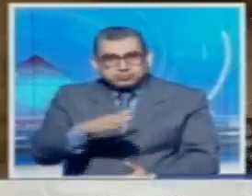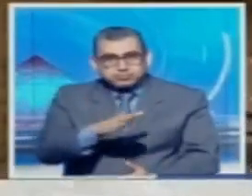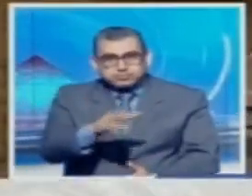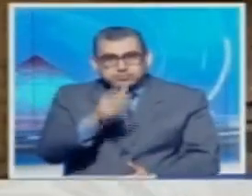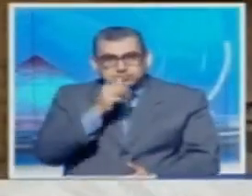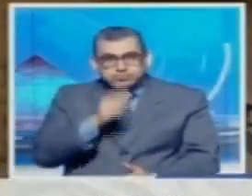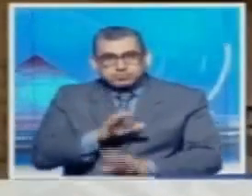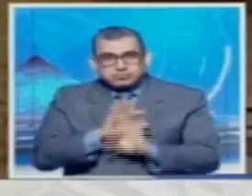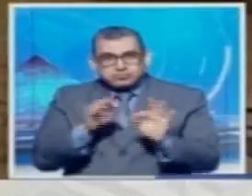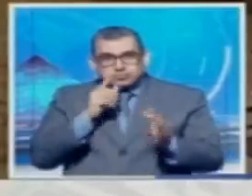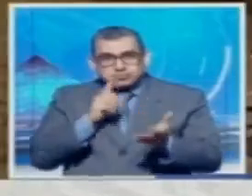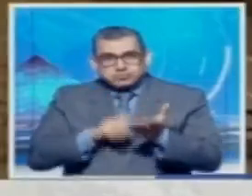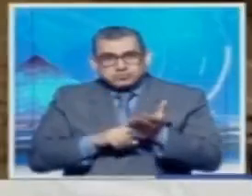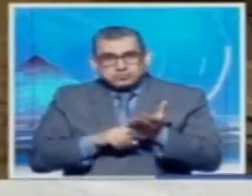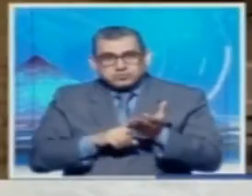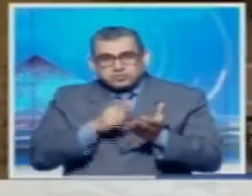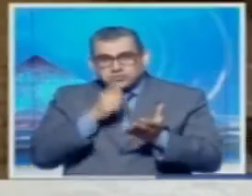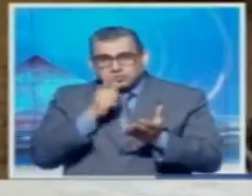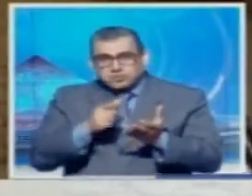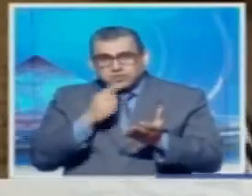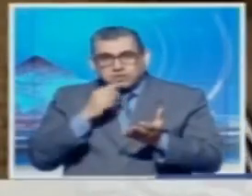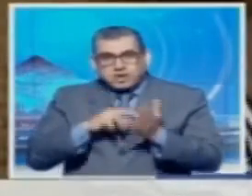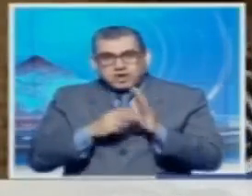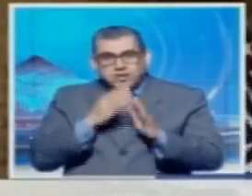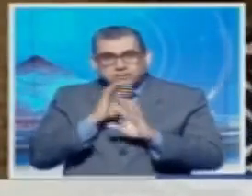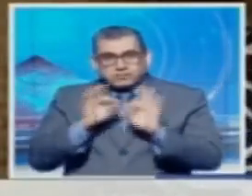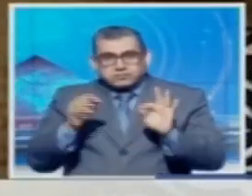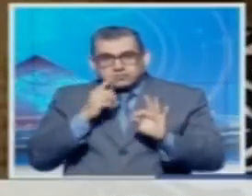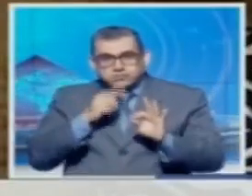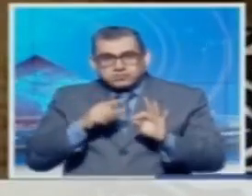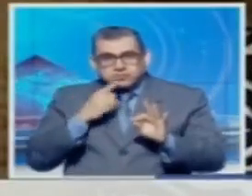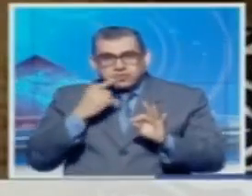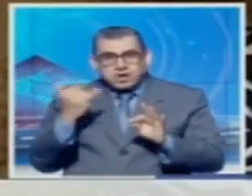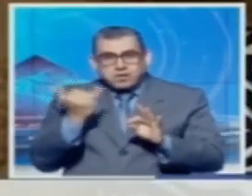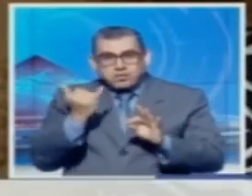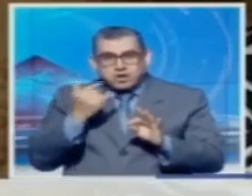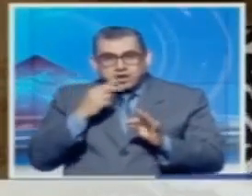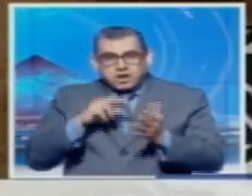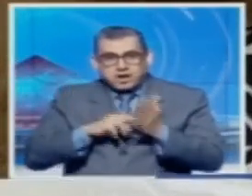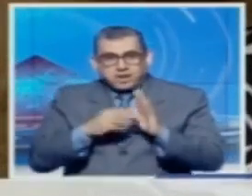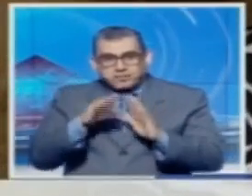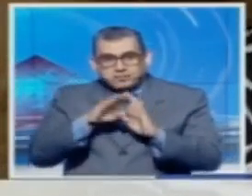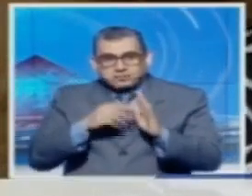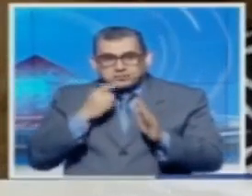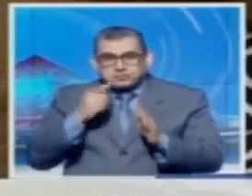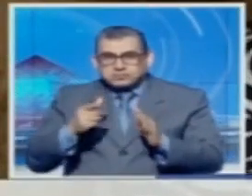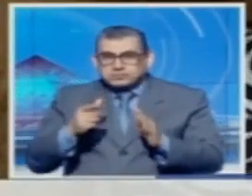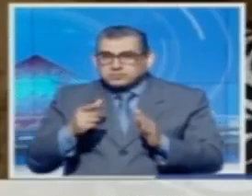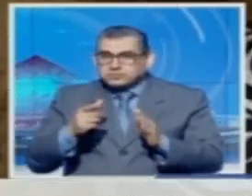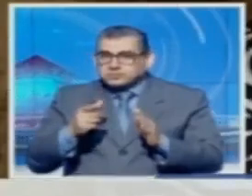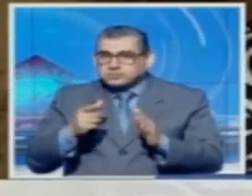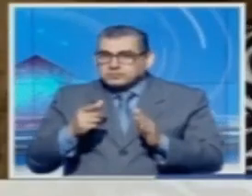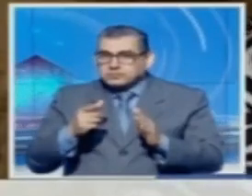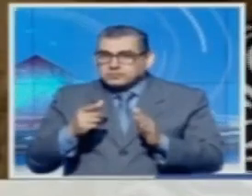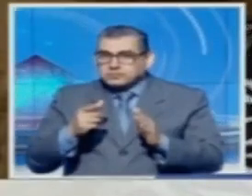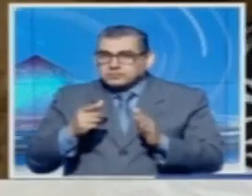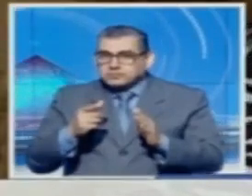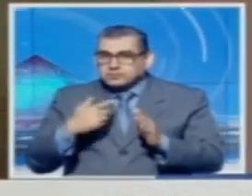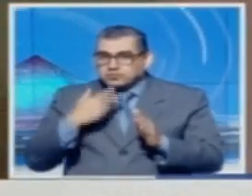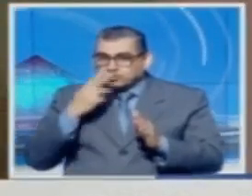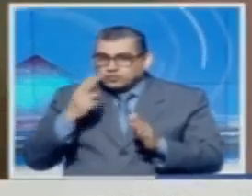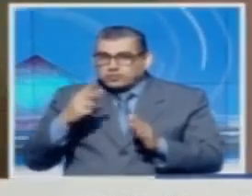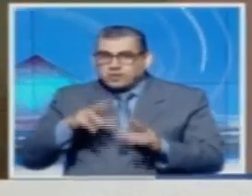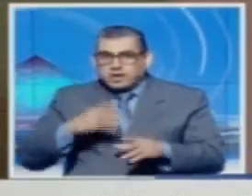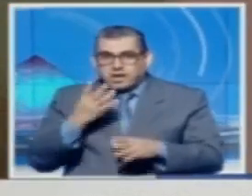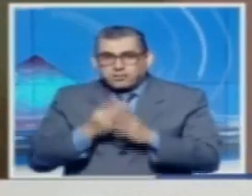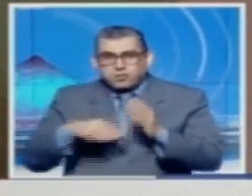سلحفة جوه كبيرة محنطة برضه شكلها جميل، هي نظيفة جدا والناس فيها متعاونة جدا. بصراحة